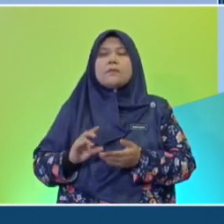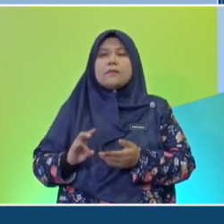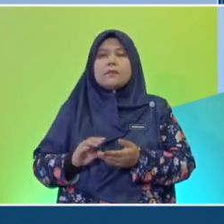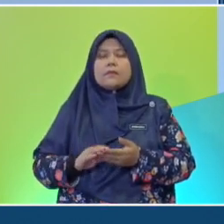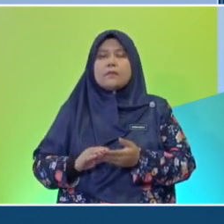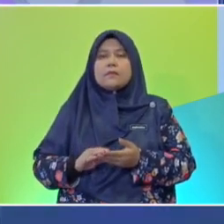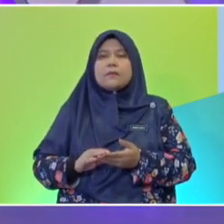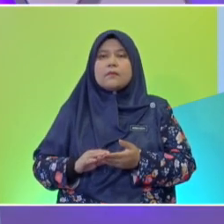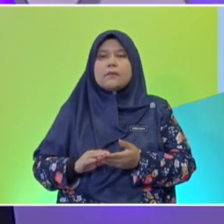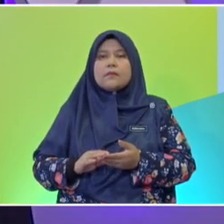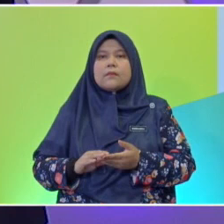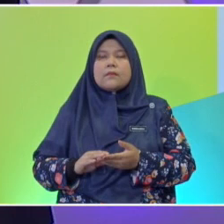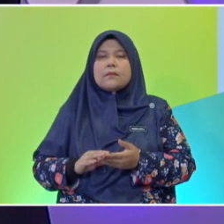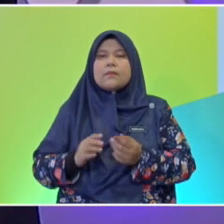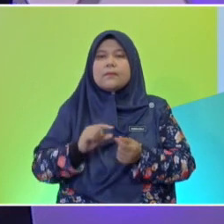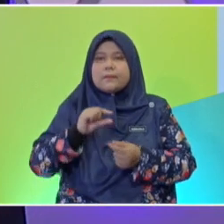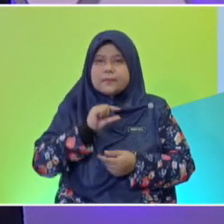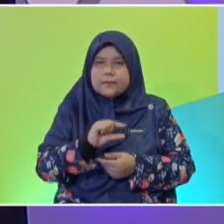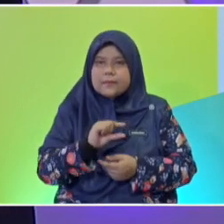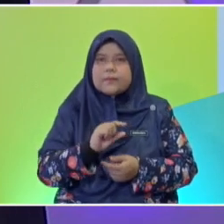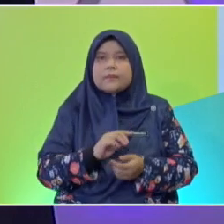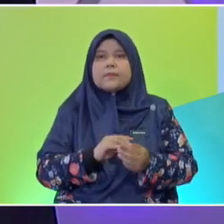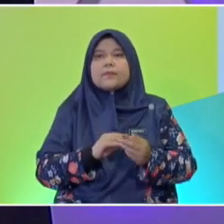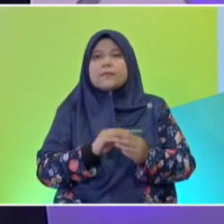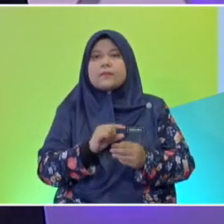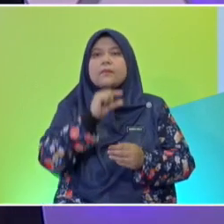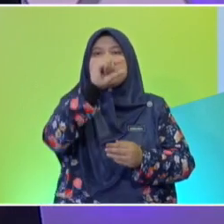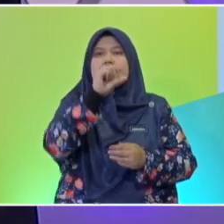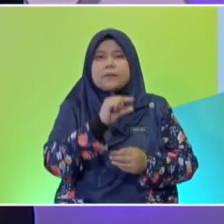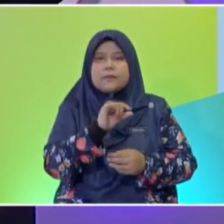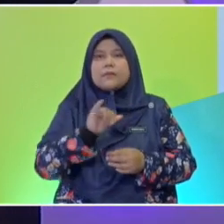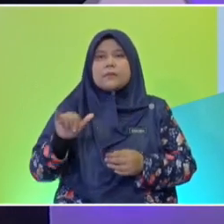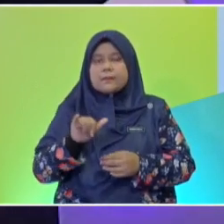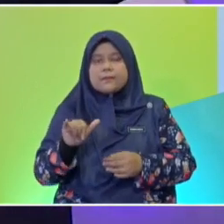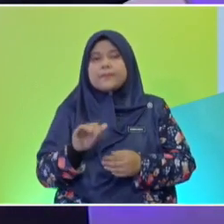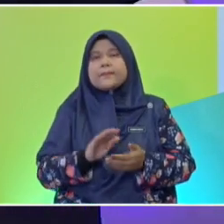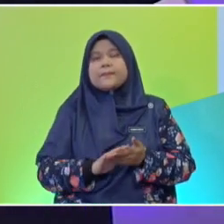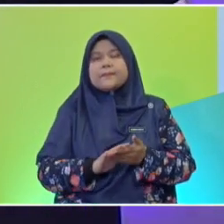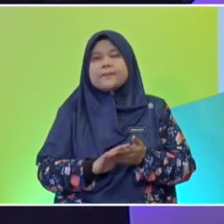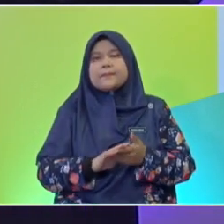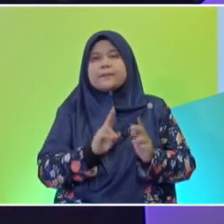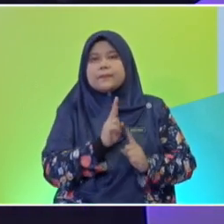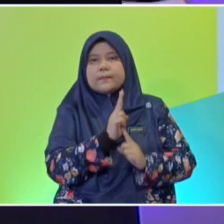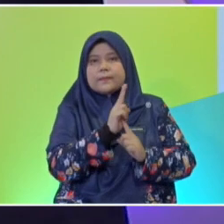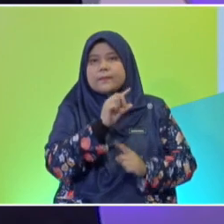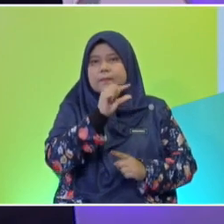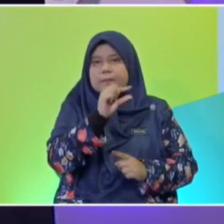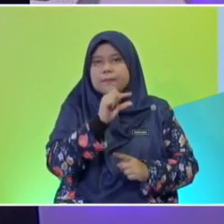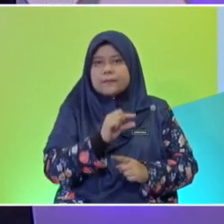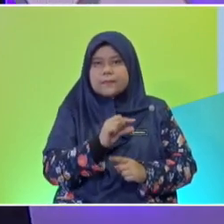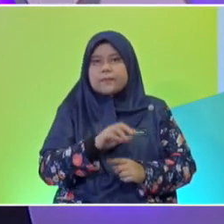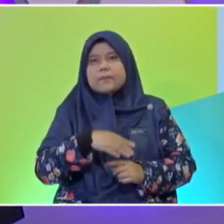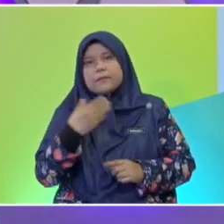kita gunakan unit gram pastikan di atas tuh sama dalam contoh tuh grand tuh di atas kan di